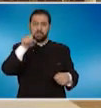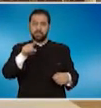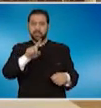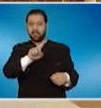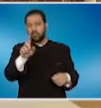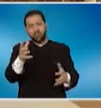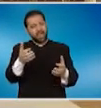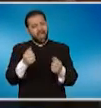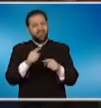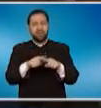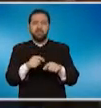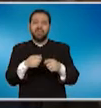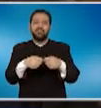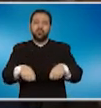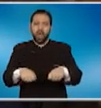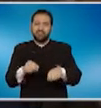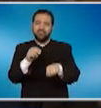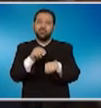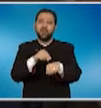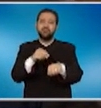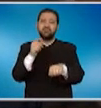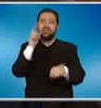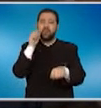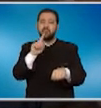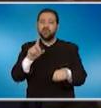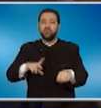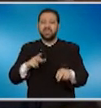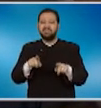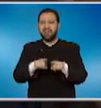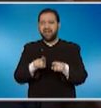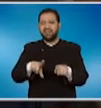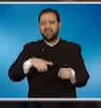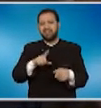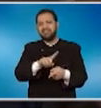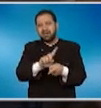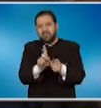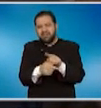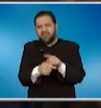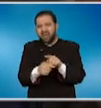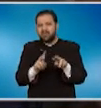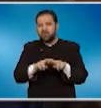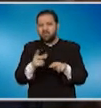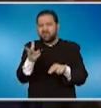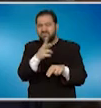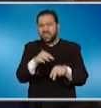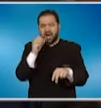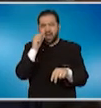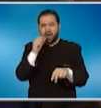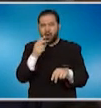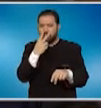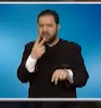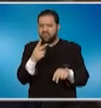Nu le avem pe toate și percepția oamenilor este una deformată sau deturnată în funcție de risipirea personală